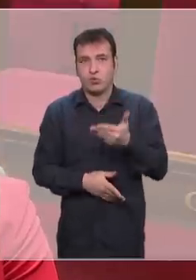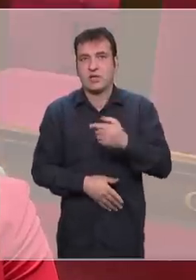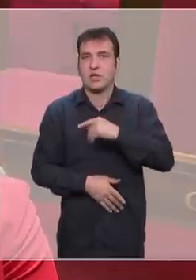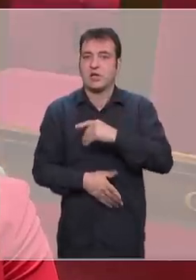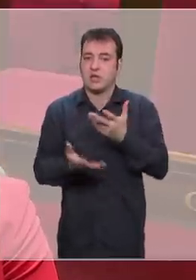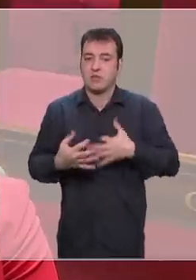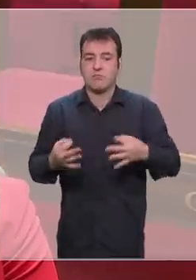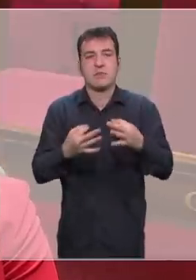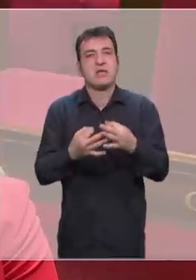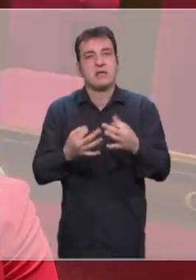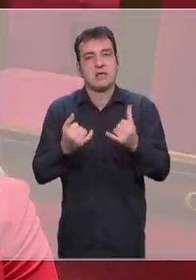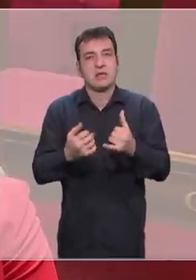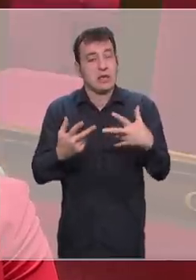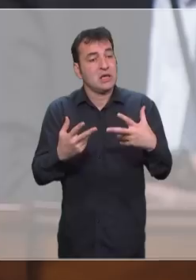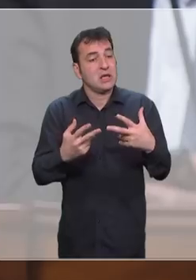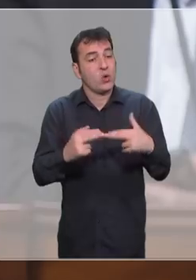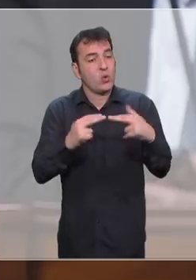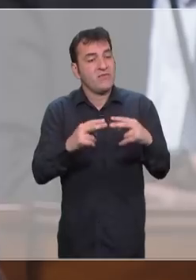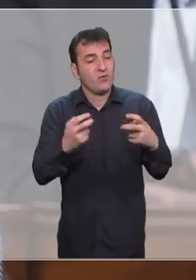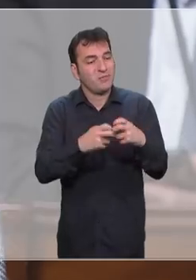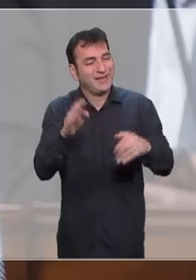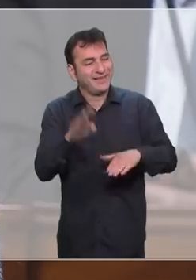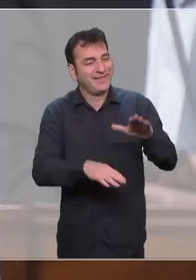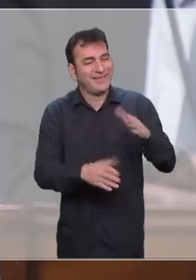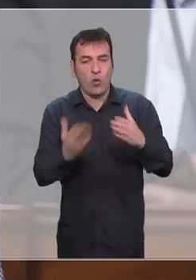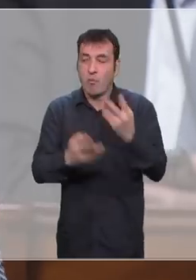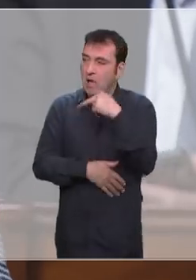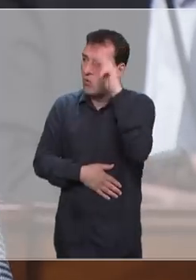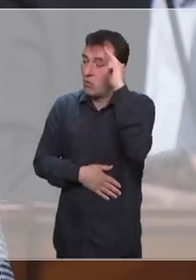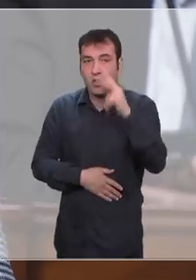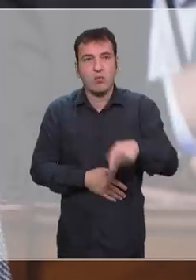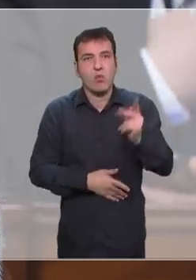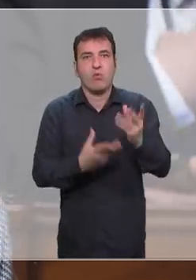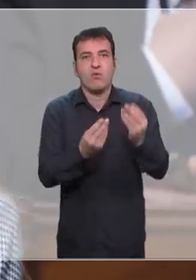pays où le niveau d'inflation est le plus faible d'Europe. Alors certes,